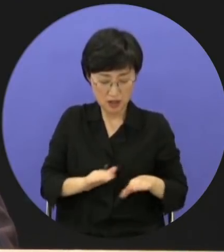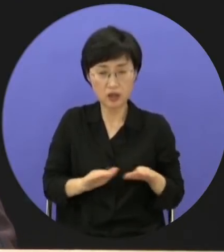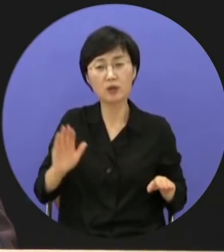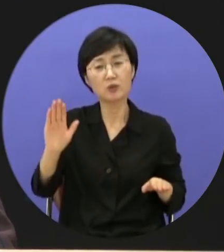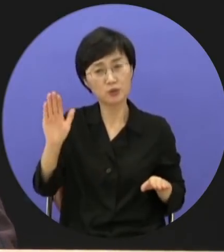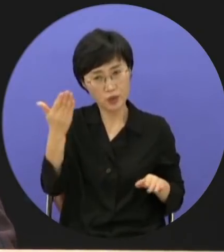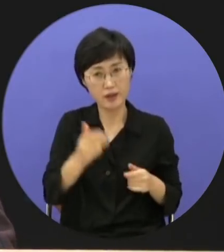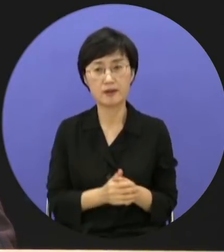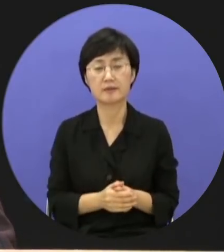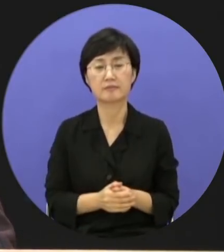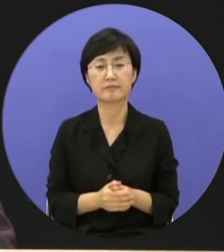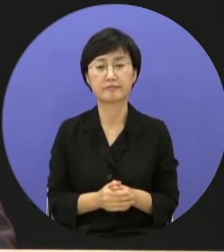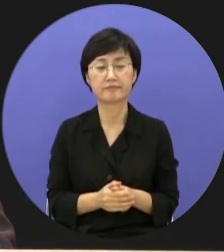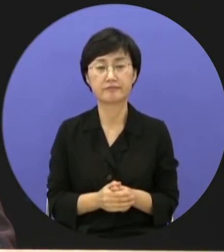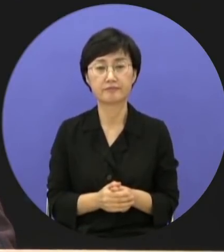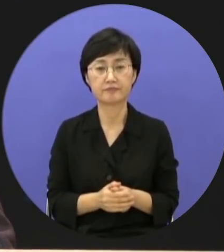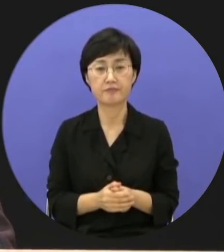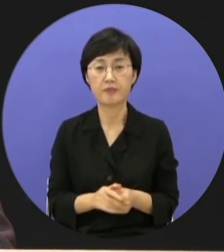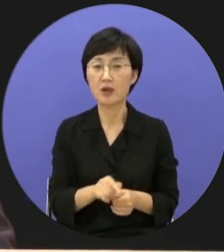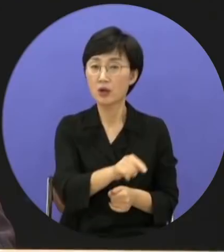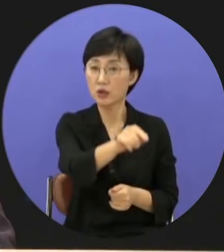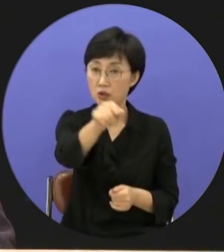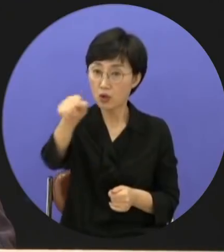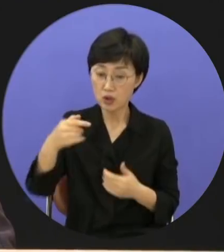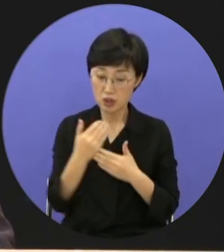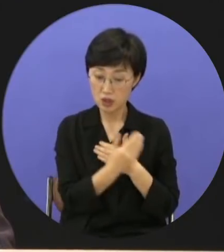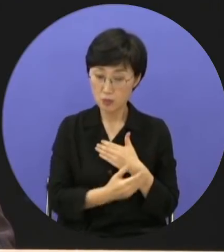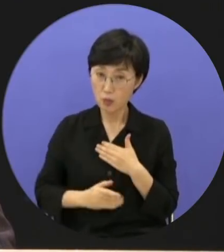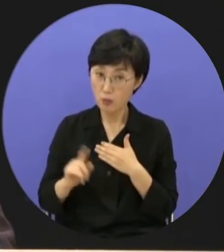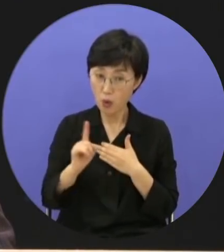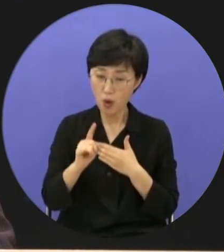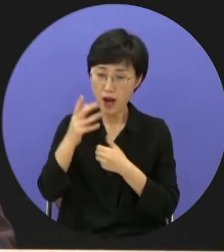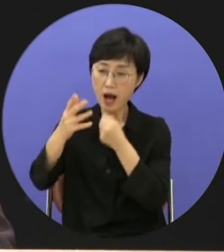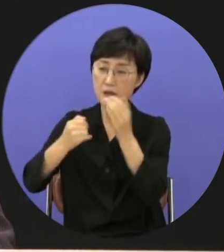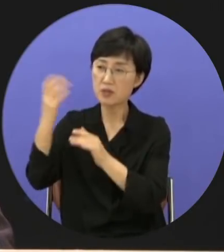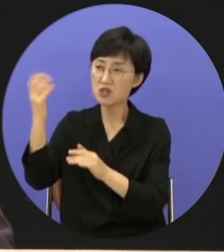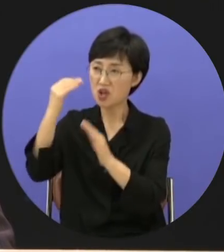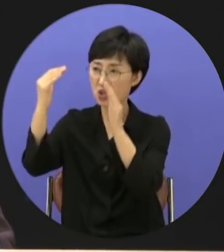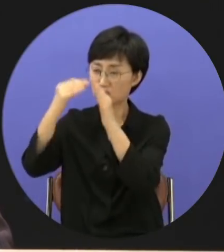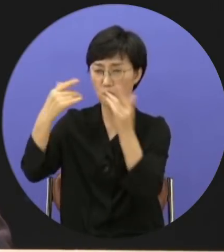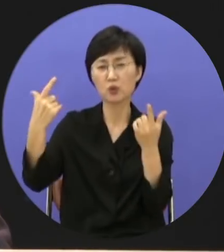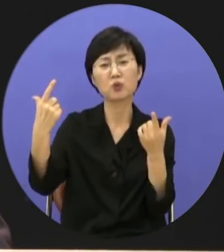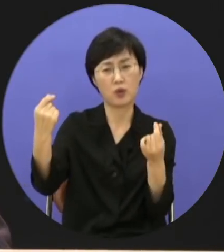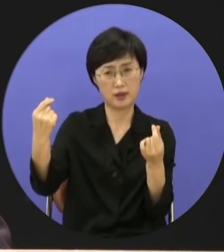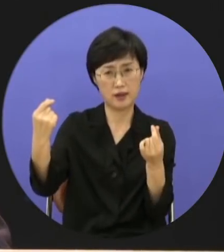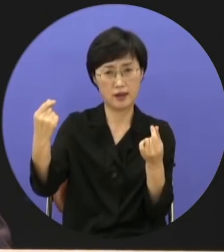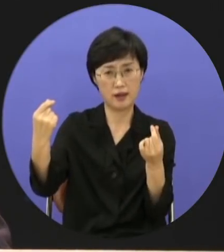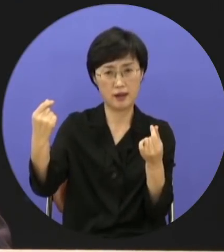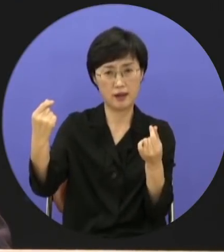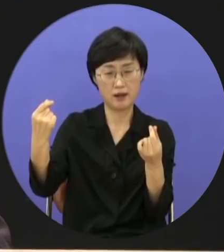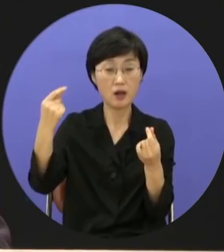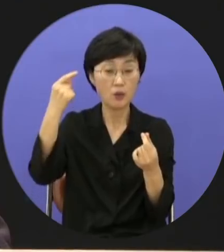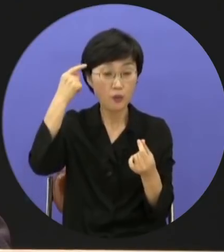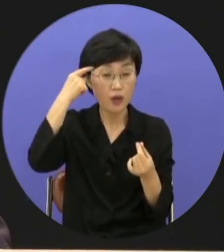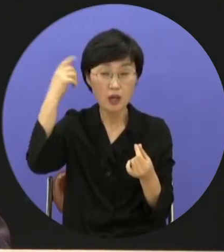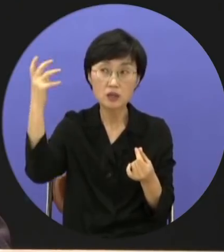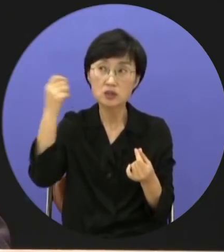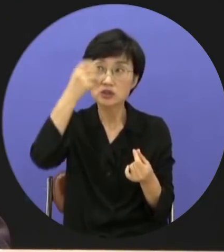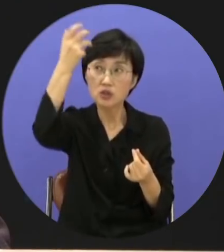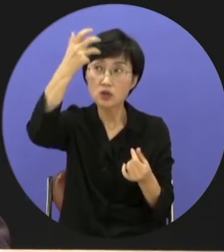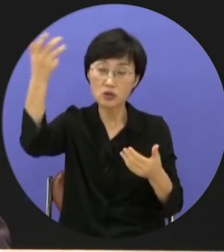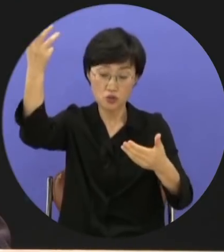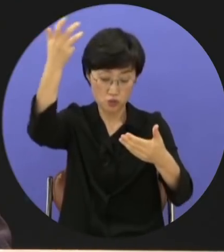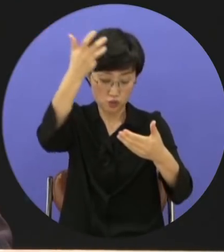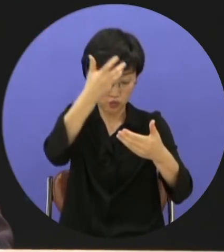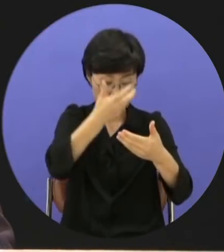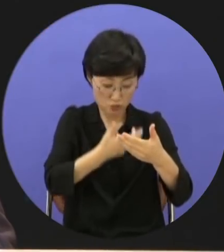너희가 하나님의 성전인 것과 하나님의 성령이 너희 안에 거하는 줄 알지 못하느냐?